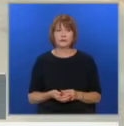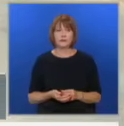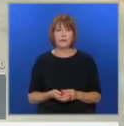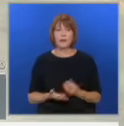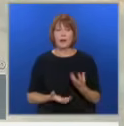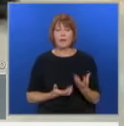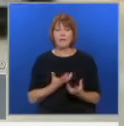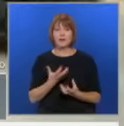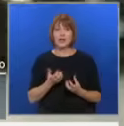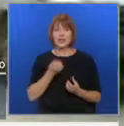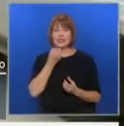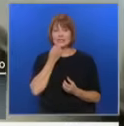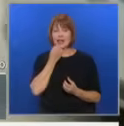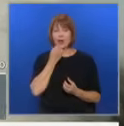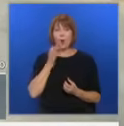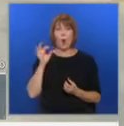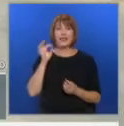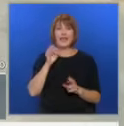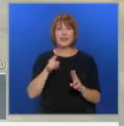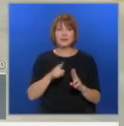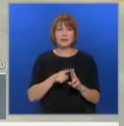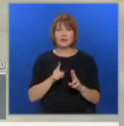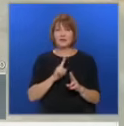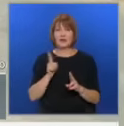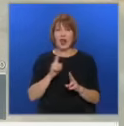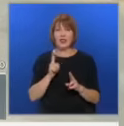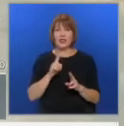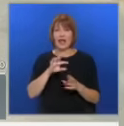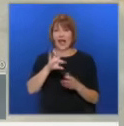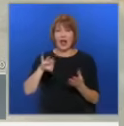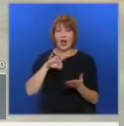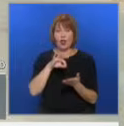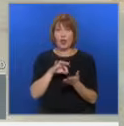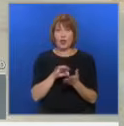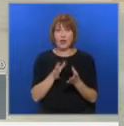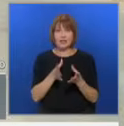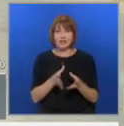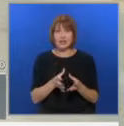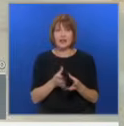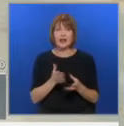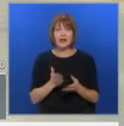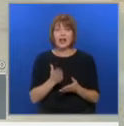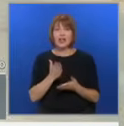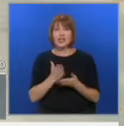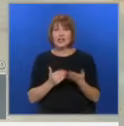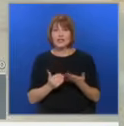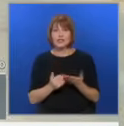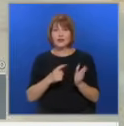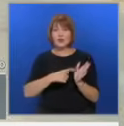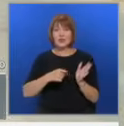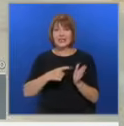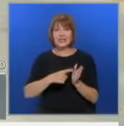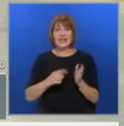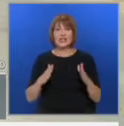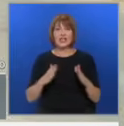Здравейте! Пожарът в село Отец Паисиево все още не е локализиран. Точният брой на изгорелите и частично засегнати къщи във вилната